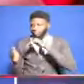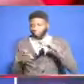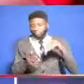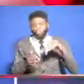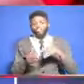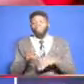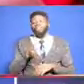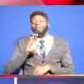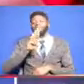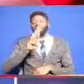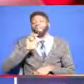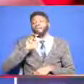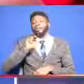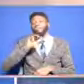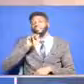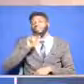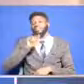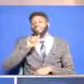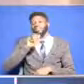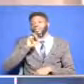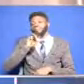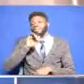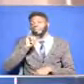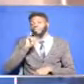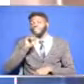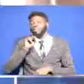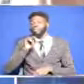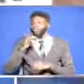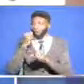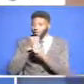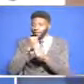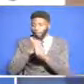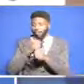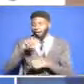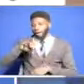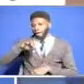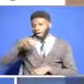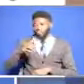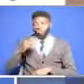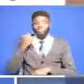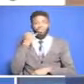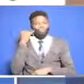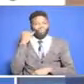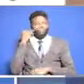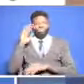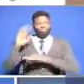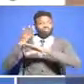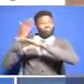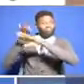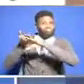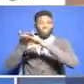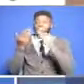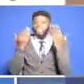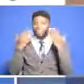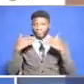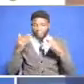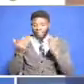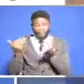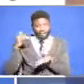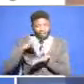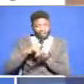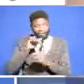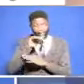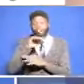anayehudumu katika serikali ya kaunti ya Nakuru amewasilisha rufaa mahakamani kutaka majaji 34 walioapishwa na